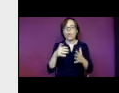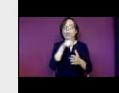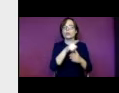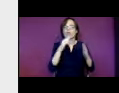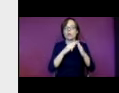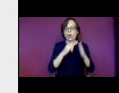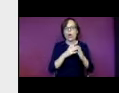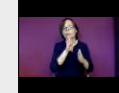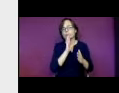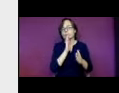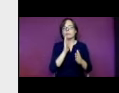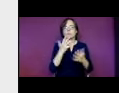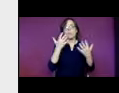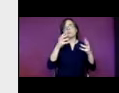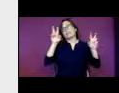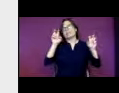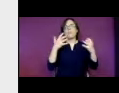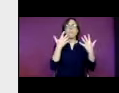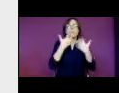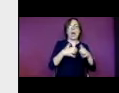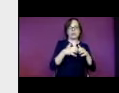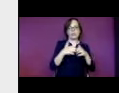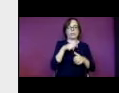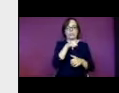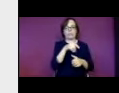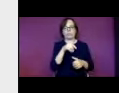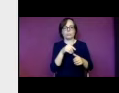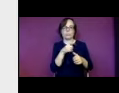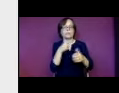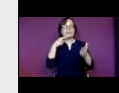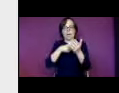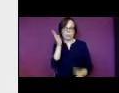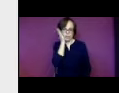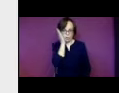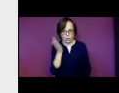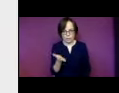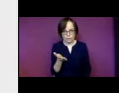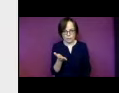produkcji. Tutaj w zasadzie są pomijalne kwestie i ciężko znaleźć dla nich uzasadnienie dla takich kwestii jak